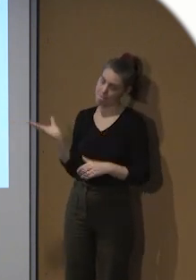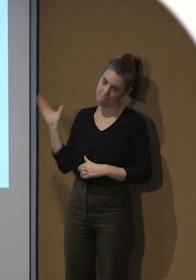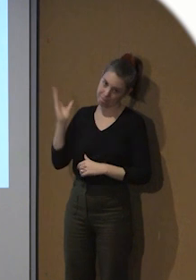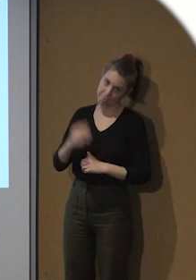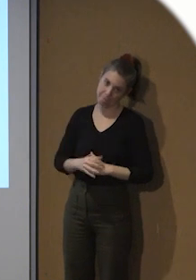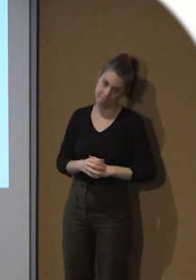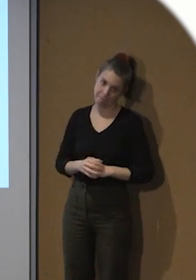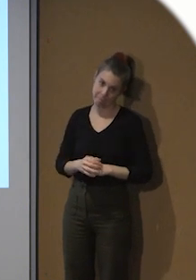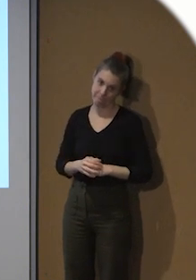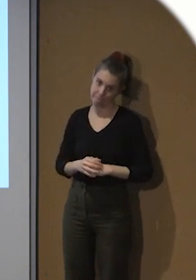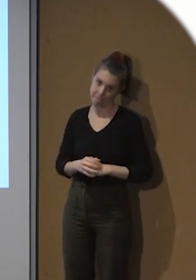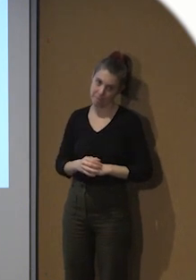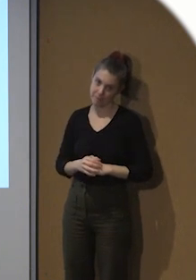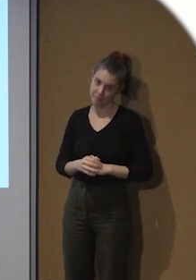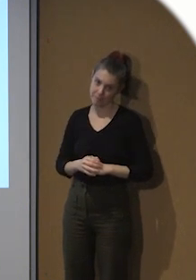le décrescendo.